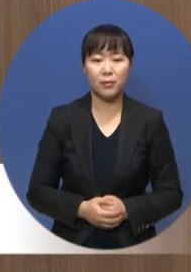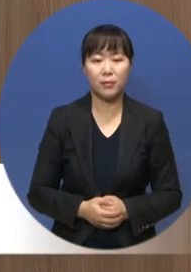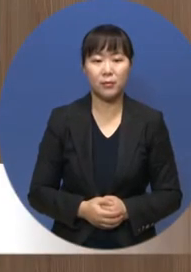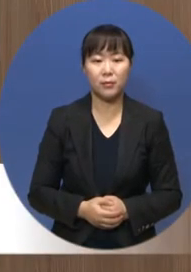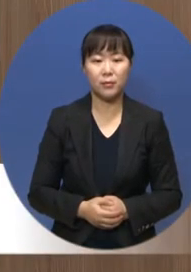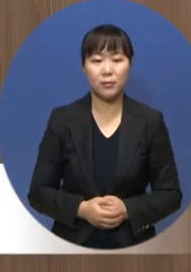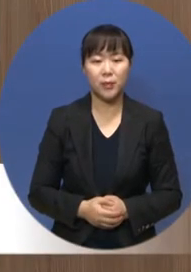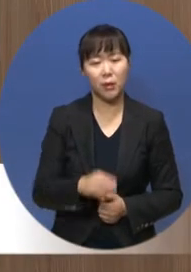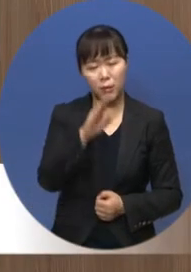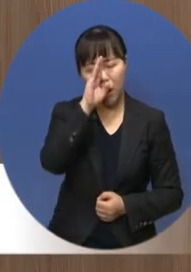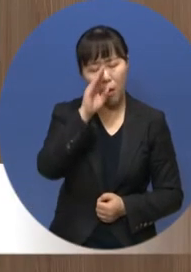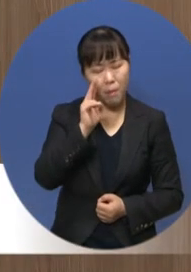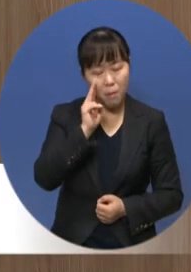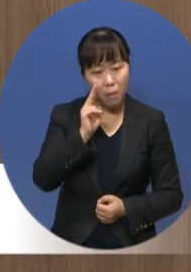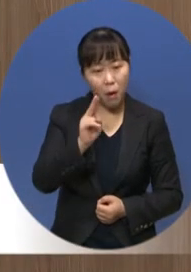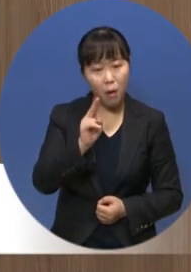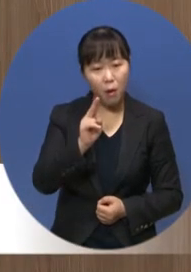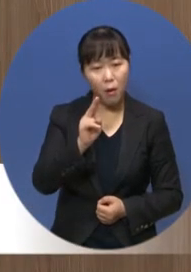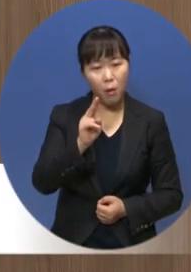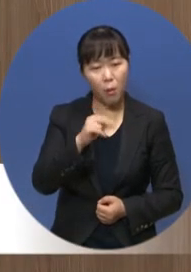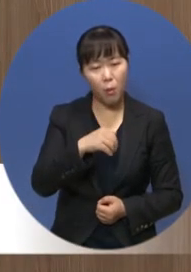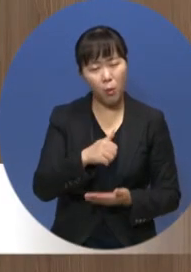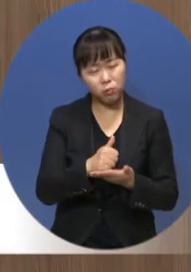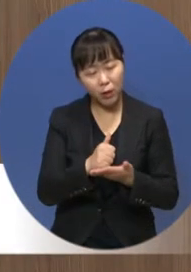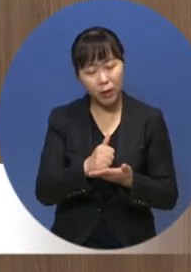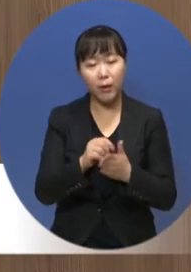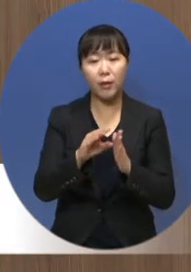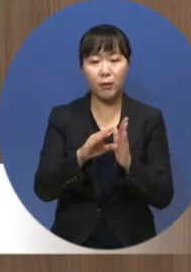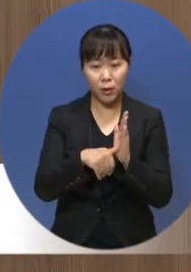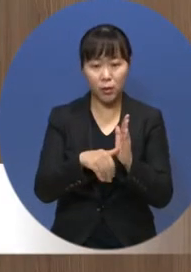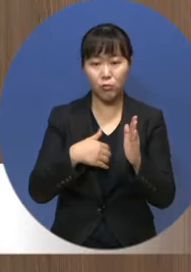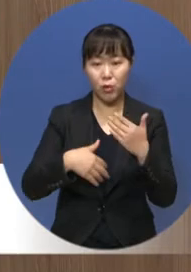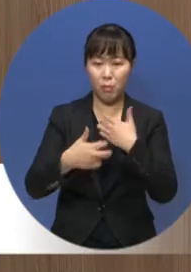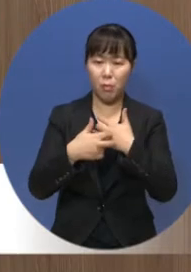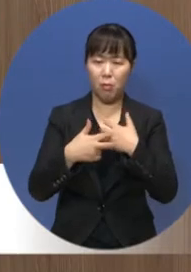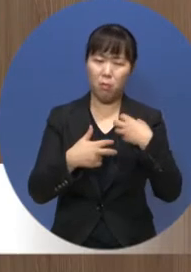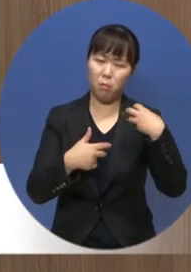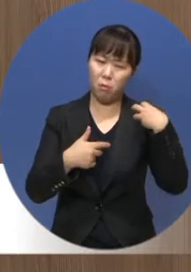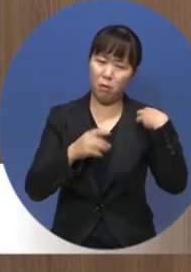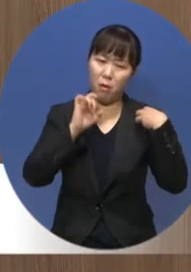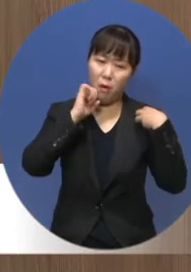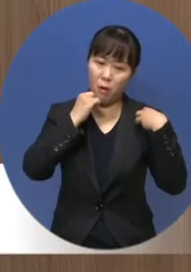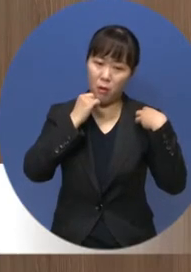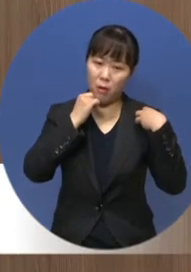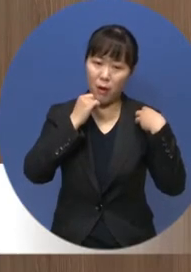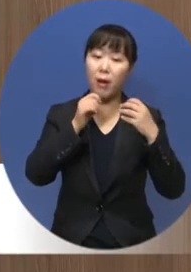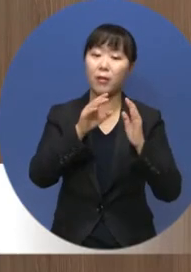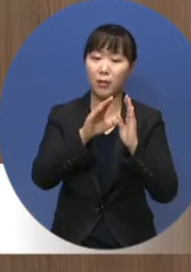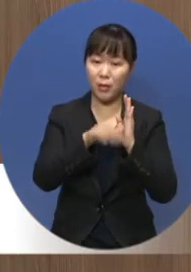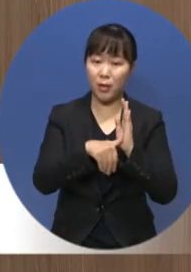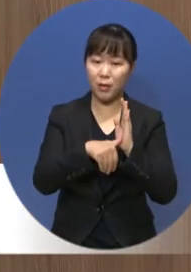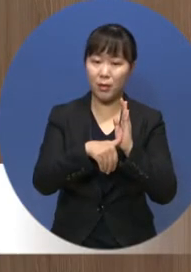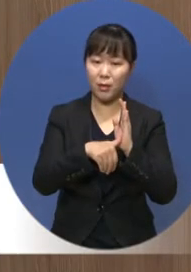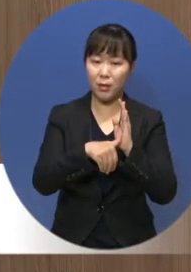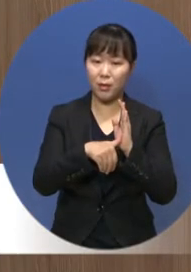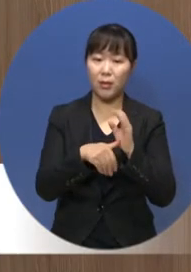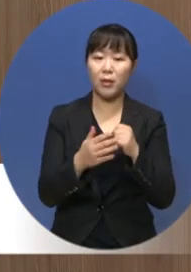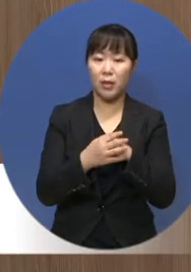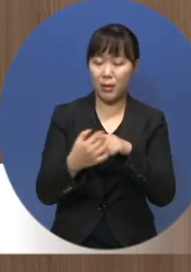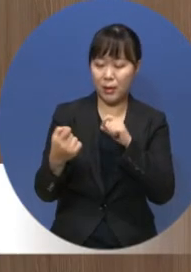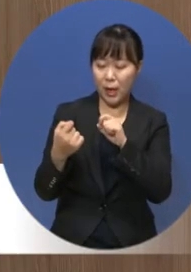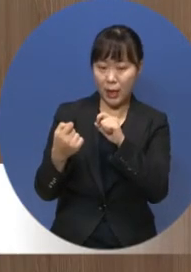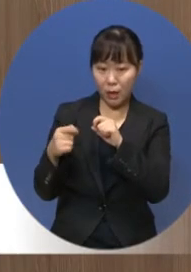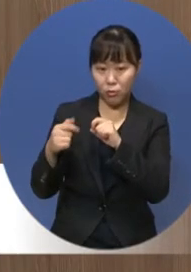질병이 심하고 좀 위중한 경우에는 저희 병원에서 감당하기 힘들어서 그런 경우에는